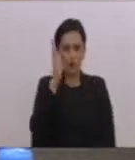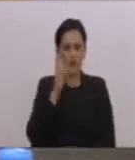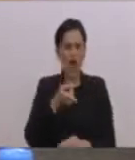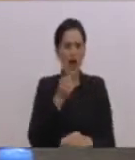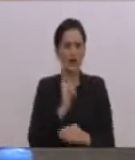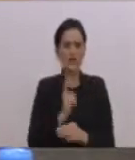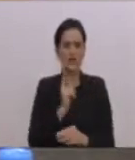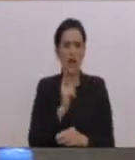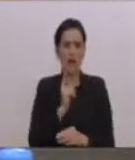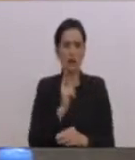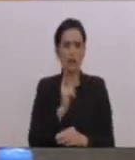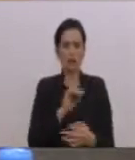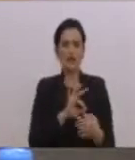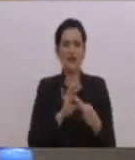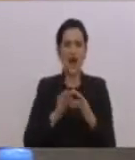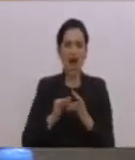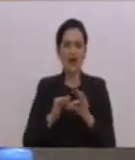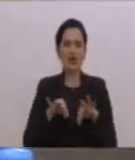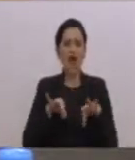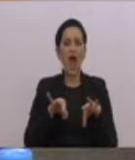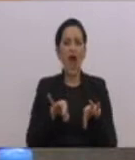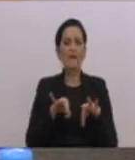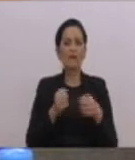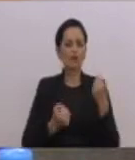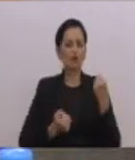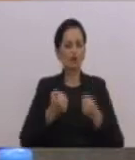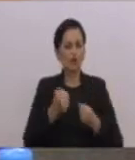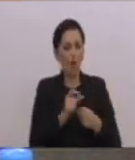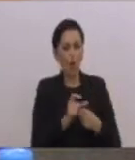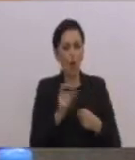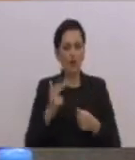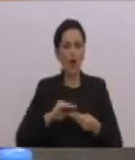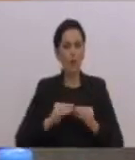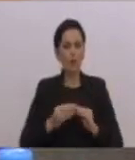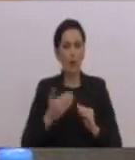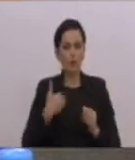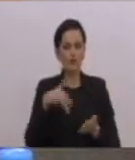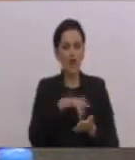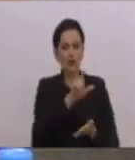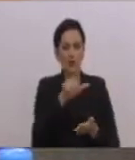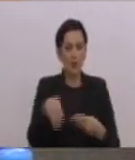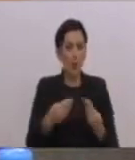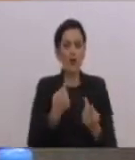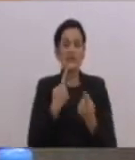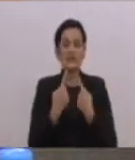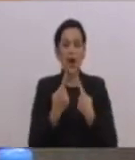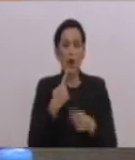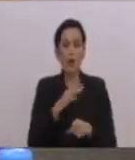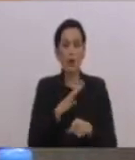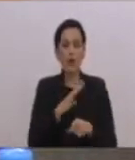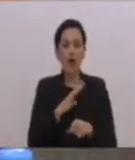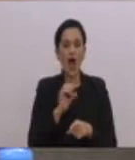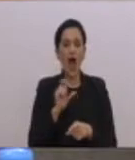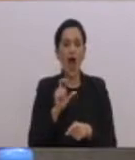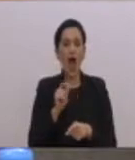აკრძალოს გარკვეული ტიპის ავტომობილები და პრობლემები შეუქმნა ჩვენ მოსახლეობას. Საუბარი იყო ევრო